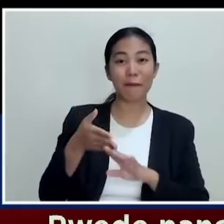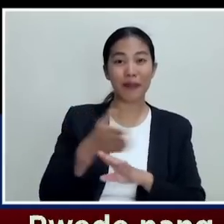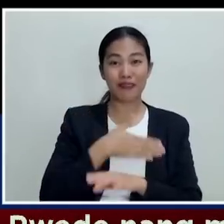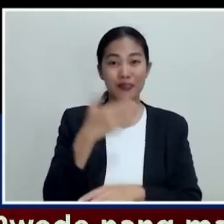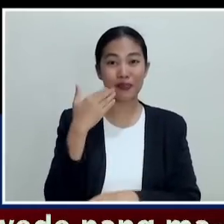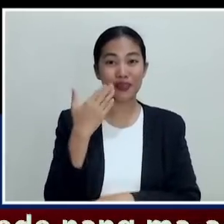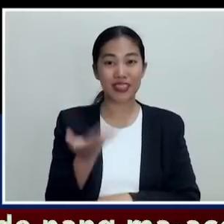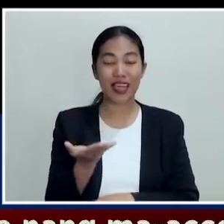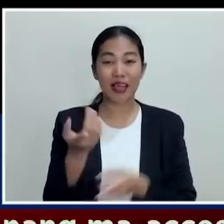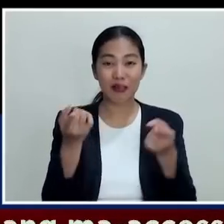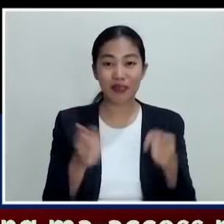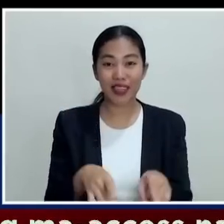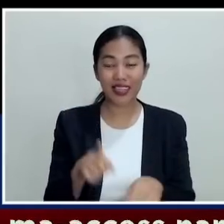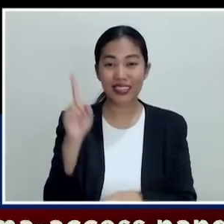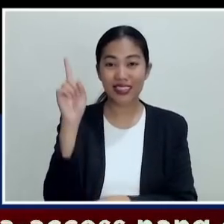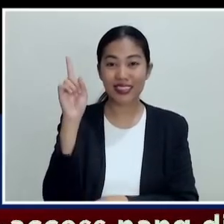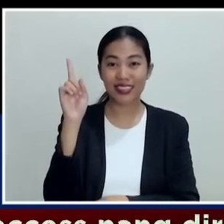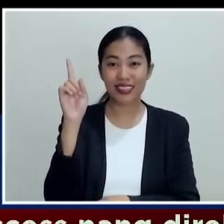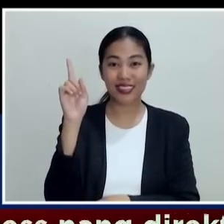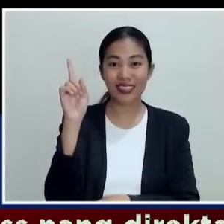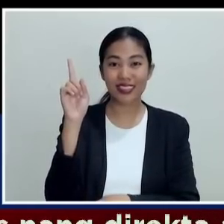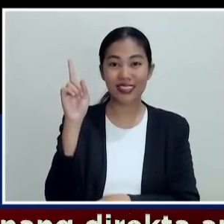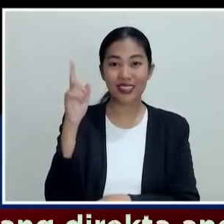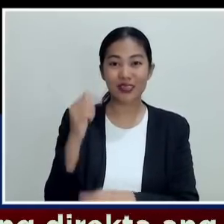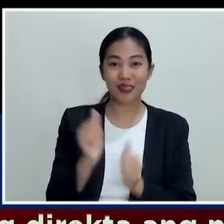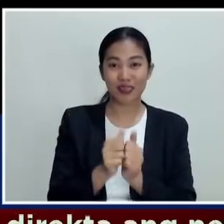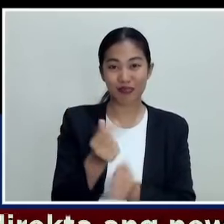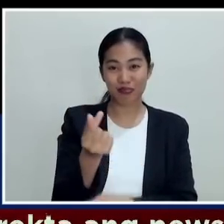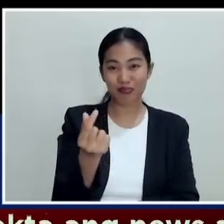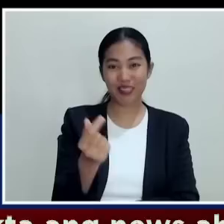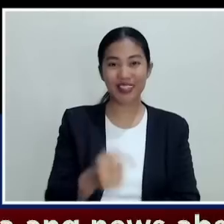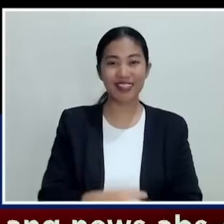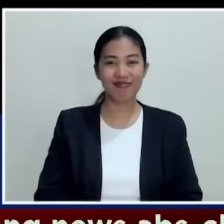ayun naman oh, may pa-heart shape pa.